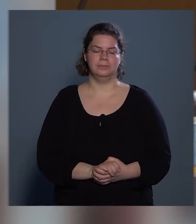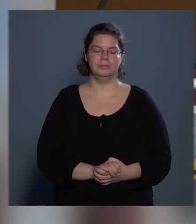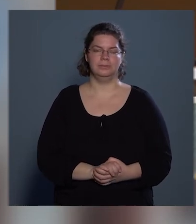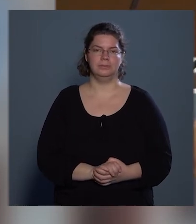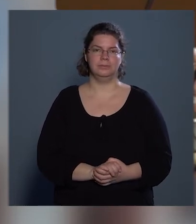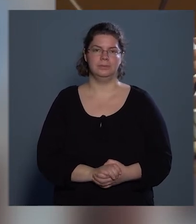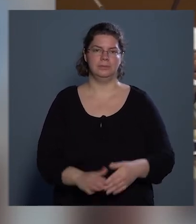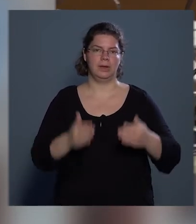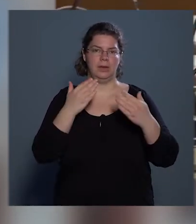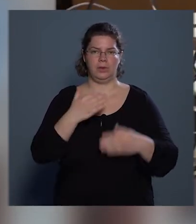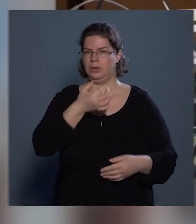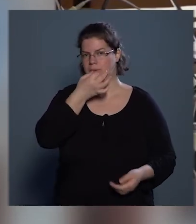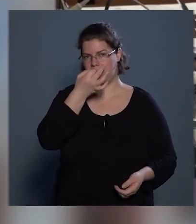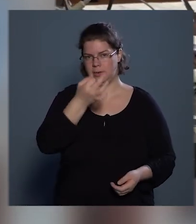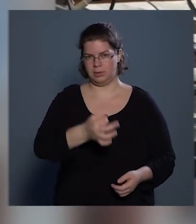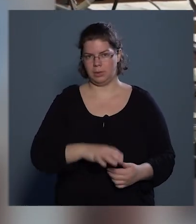Köszönöm a szót.